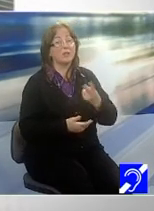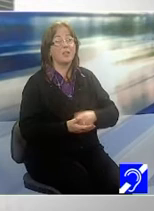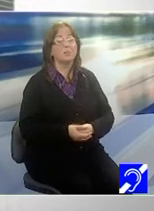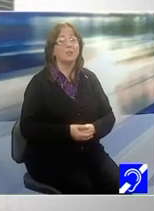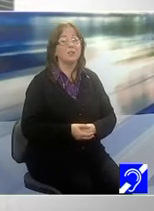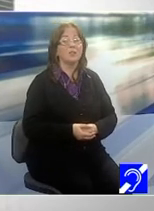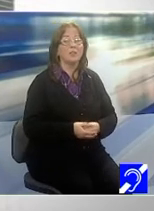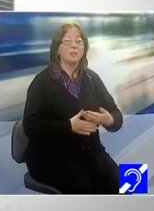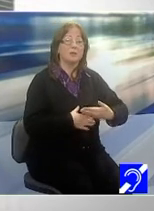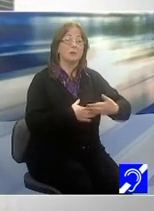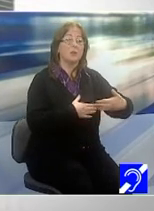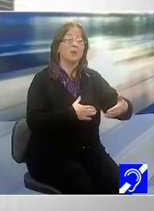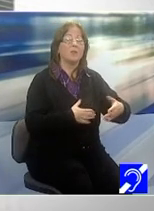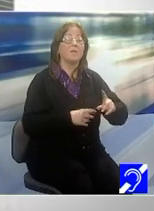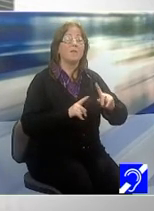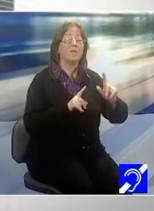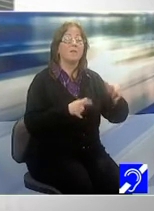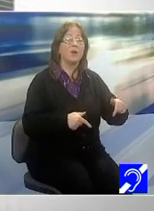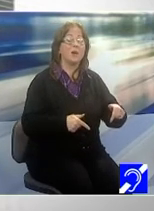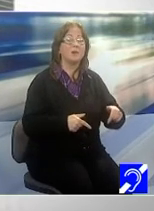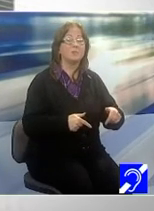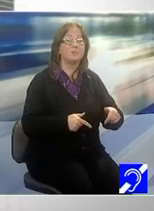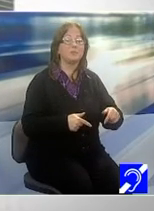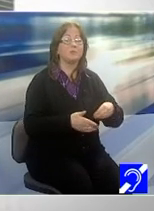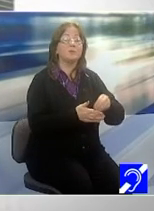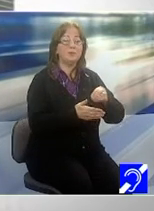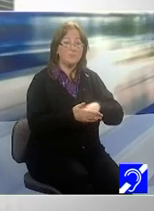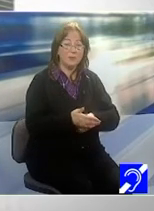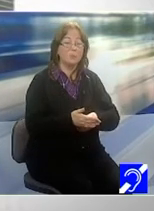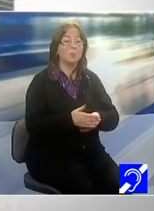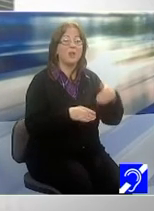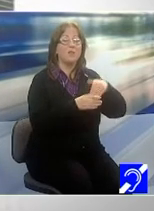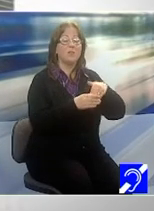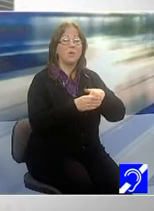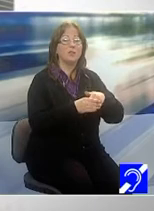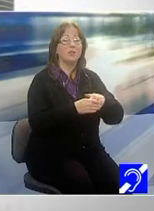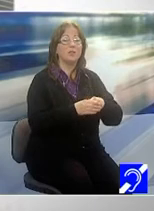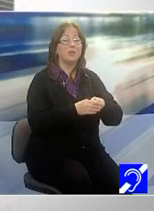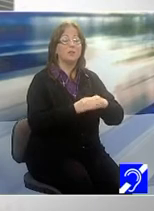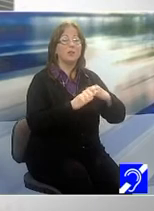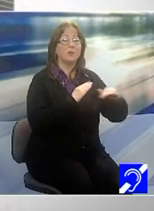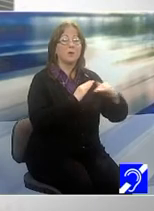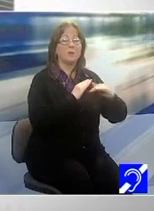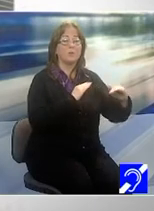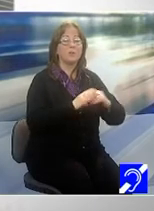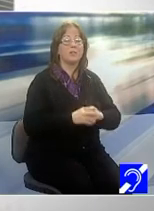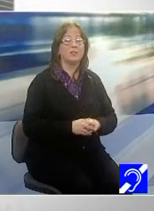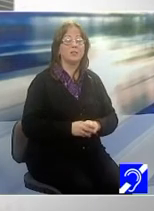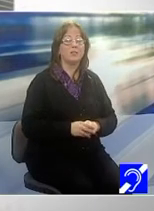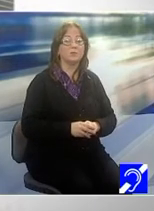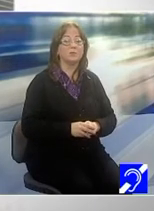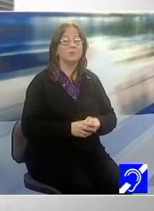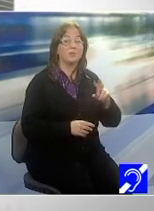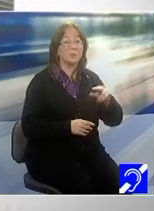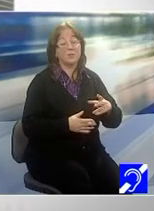știm că va intra, probabil, după promulgare, va intra vigoare și legea votului prin corespondență. Deci sunt lucruri pe care guvernul le poate face,